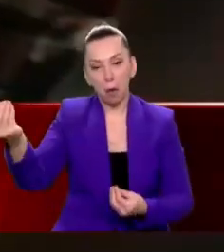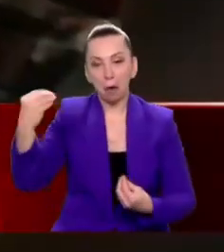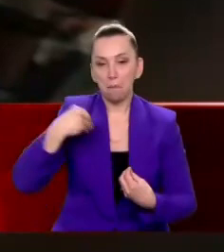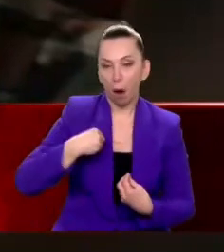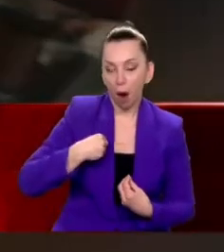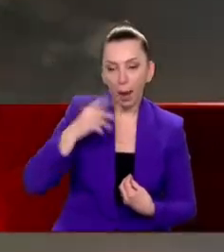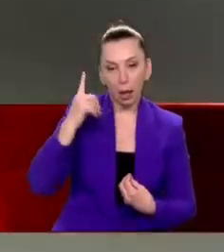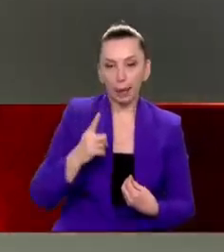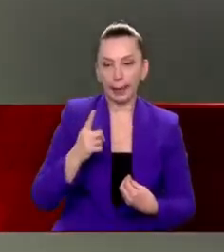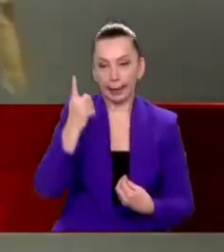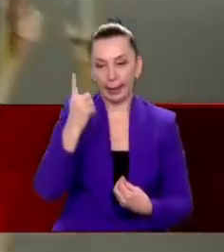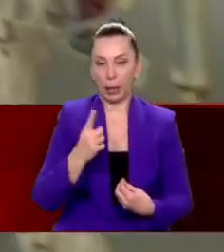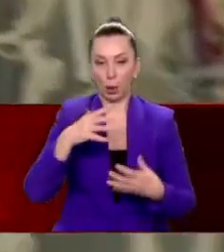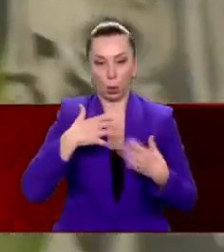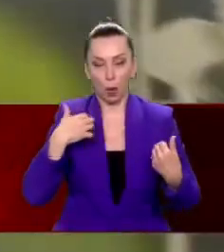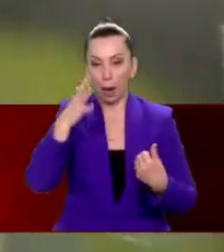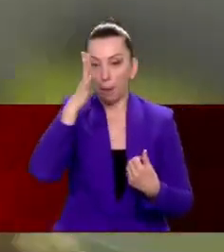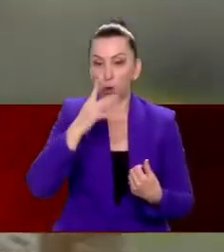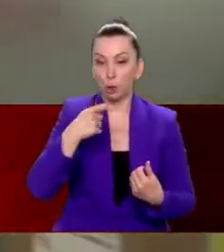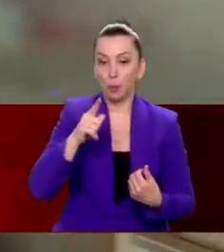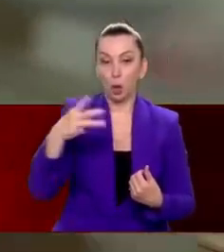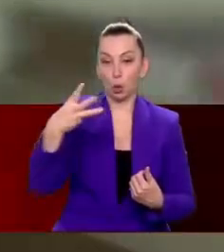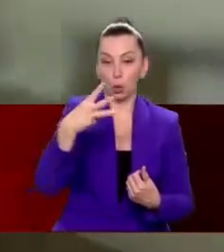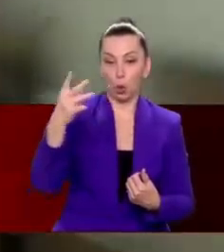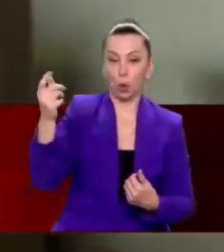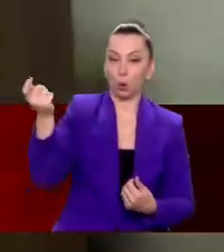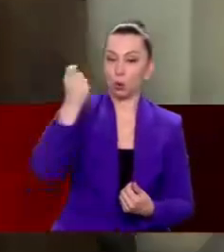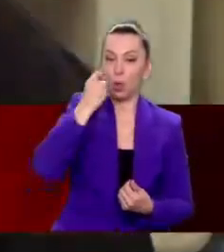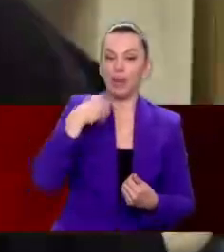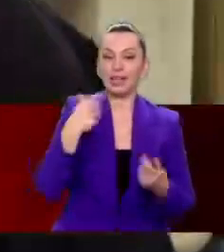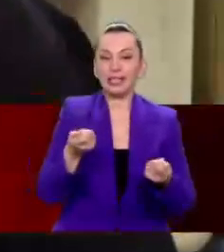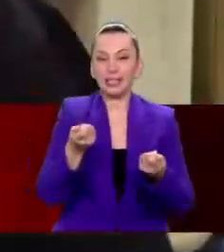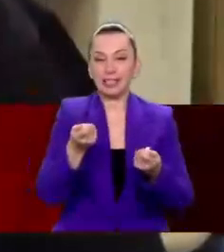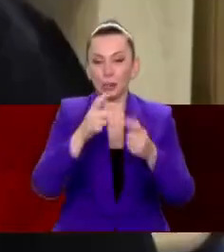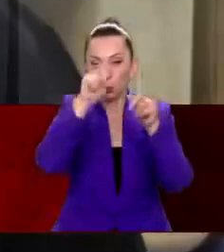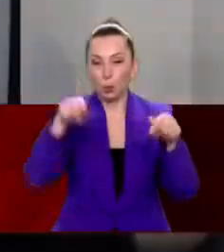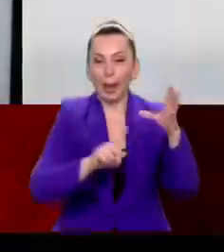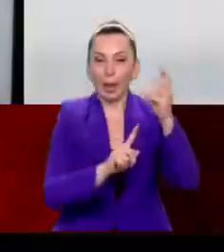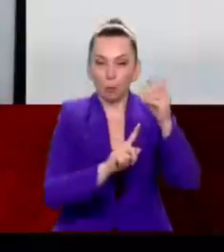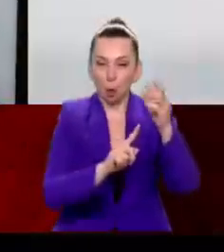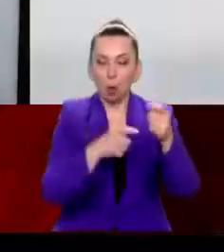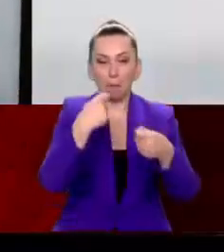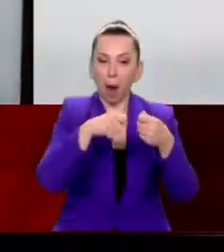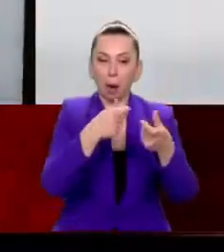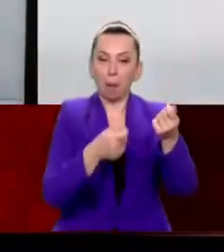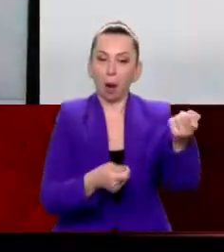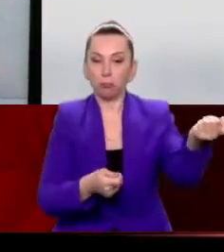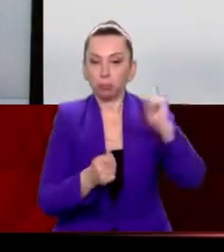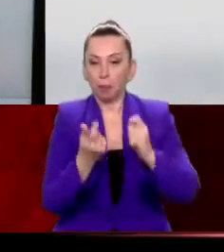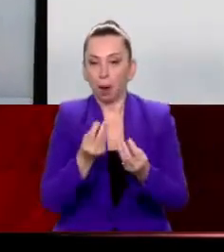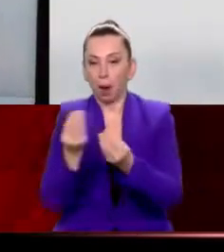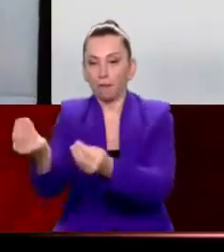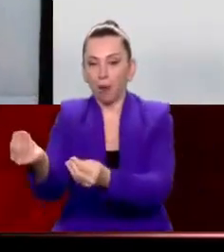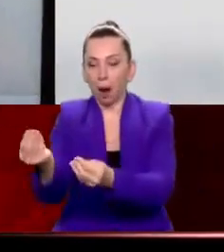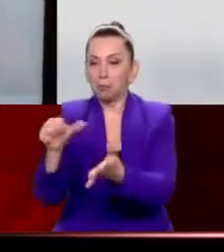güven sağladılar ve en son 500.000 Euro istediler iş yerimi ipotek gösterdim Bankadan kredi çektim parayı verdi ama geri ödeme tarihi